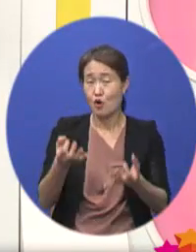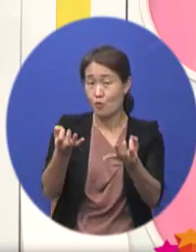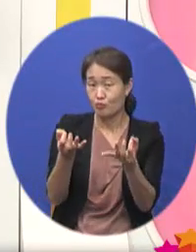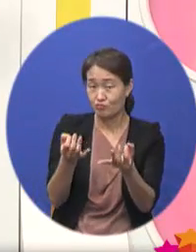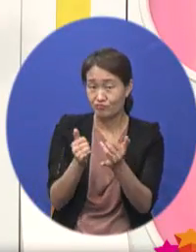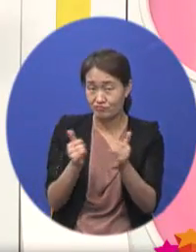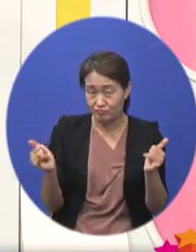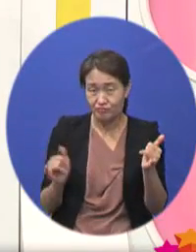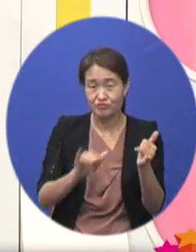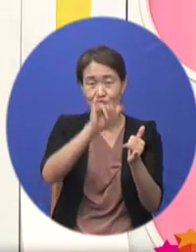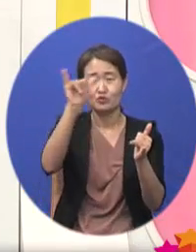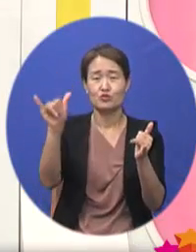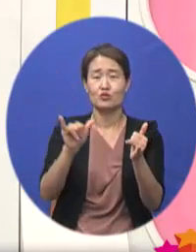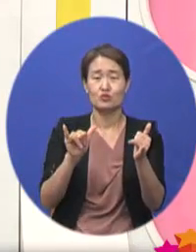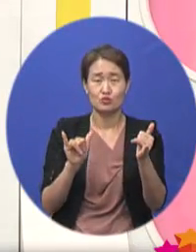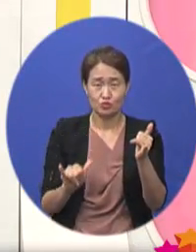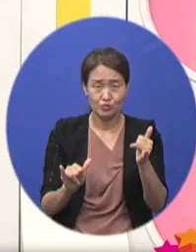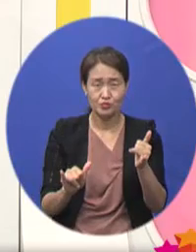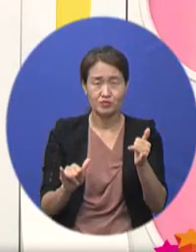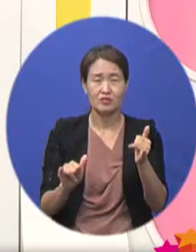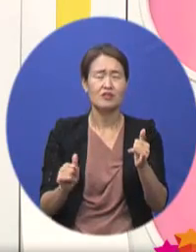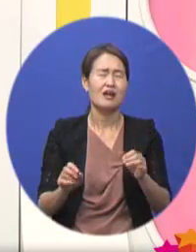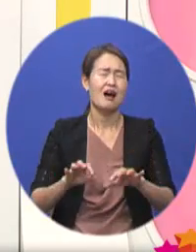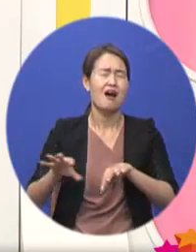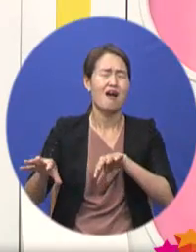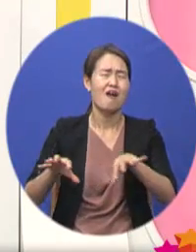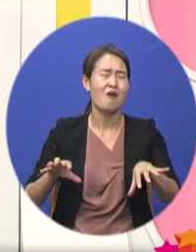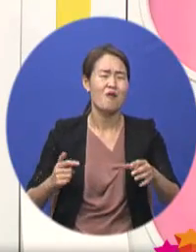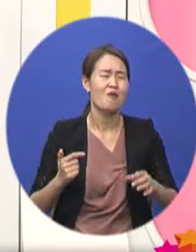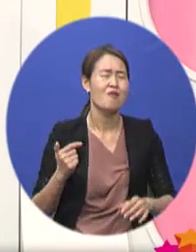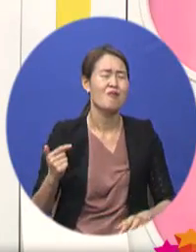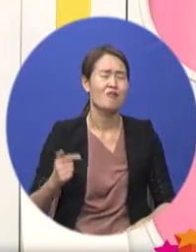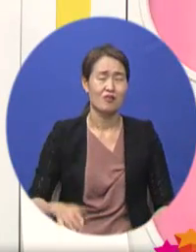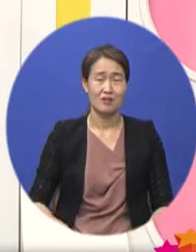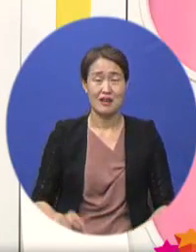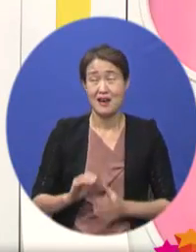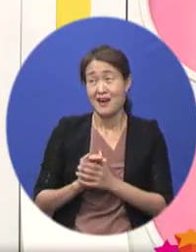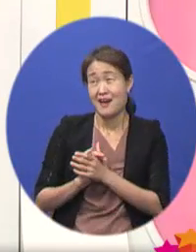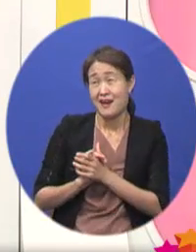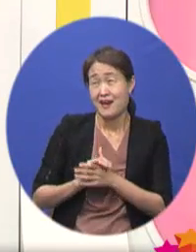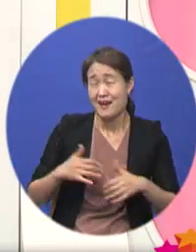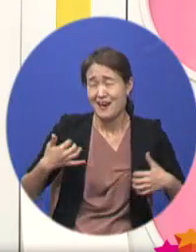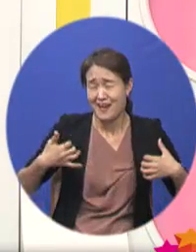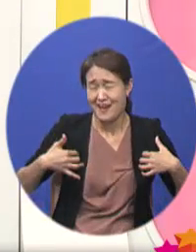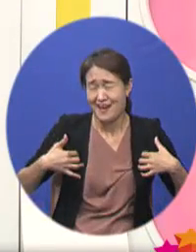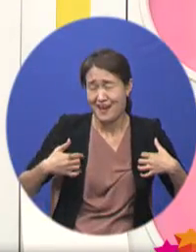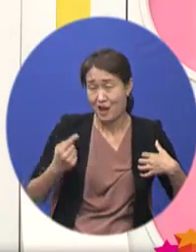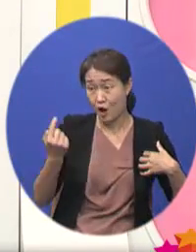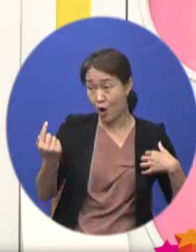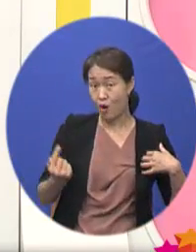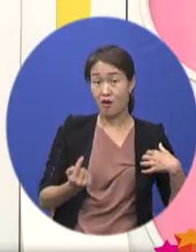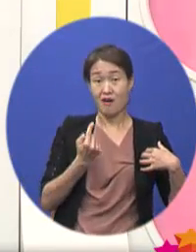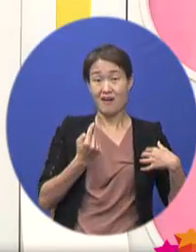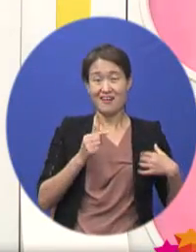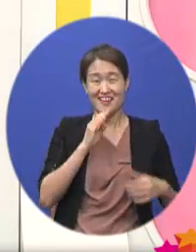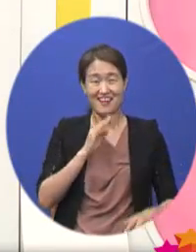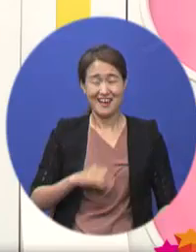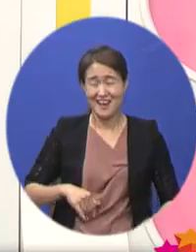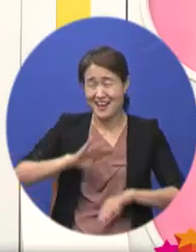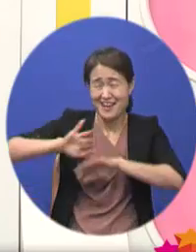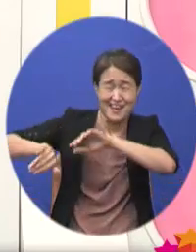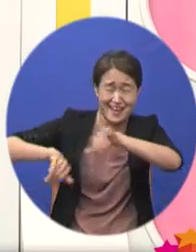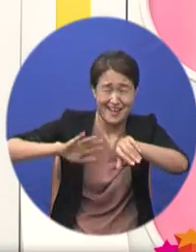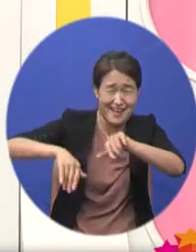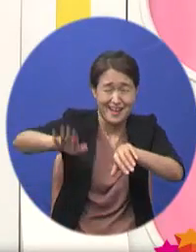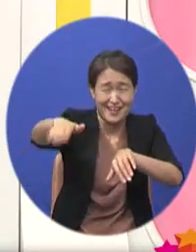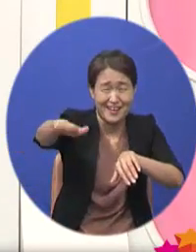시청자들이 네. 전국에 다 분포되어 있다는 걸. 아, 그리고 굉장히 친근하게 다가오시는 거 아, 너무 너무 막 사람들 속으로 헤쳐가지고 이분이